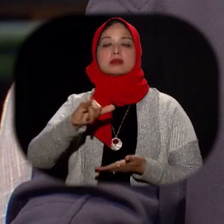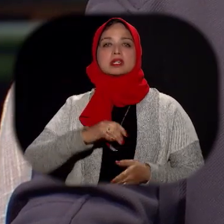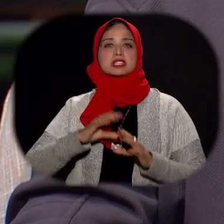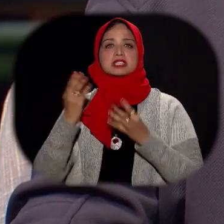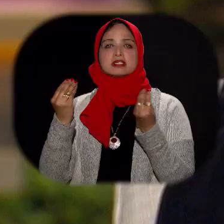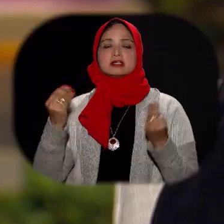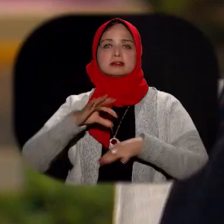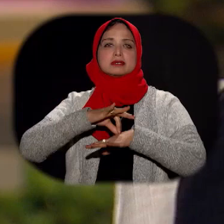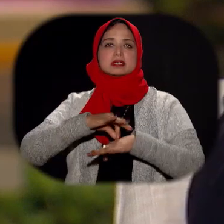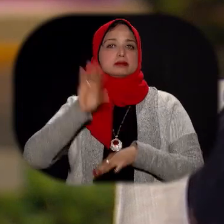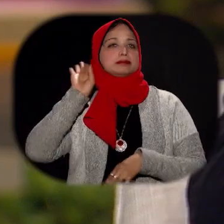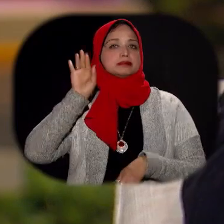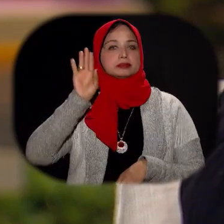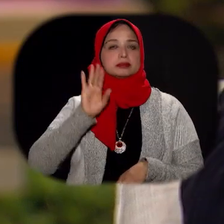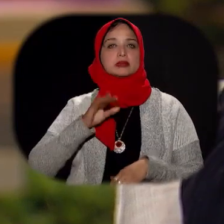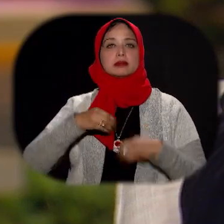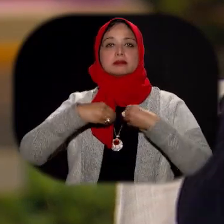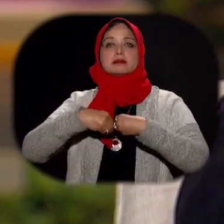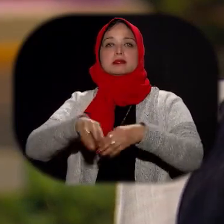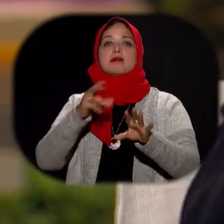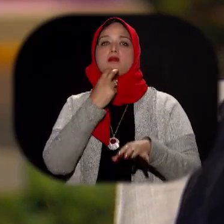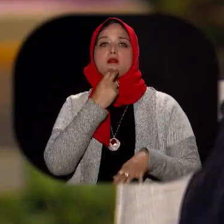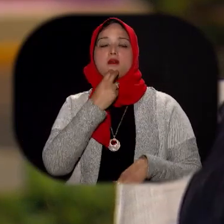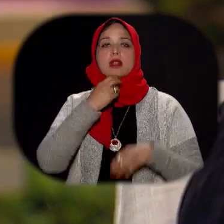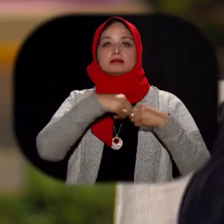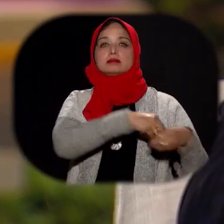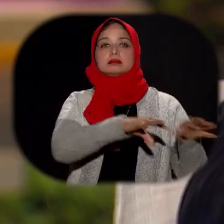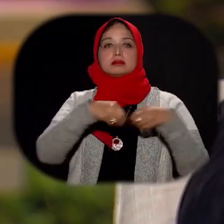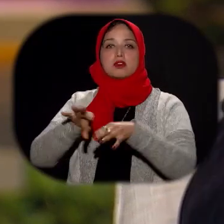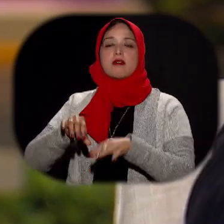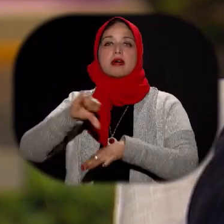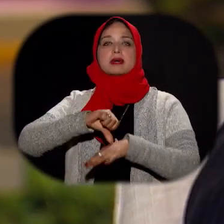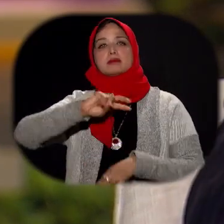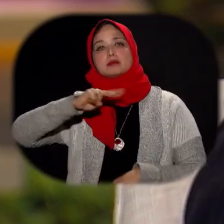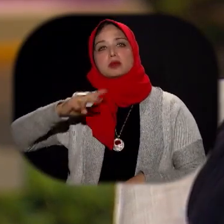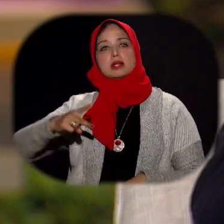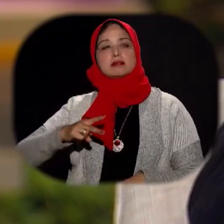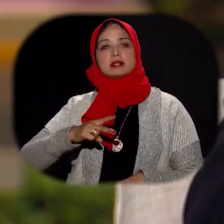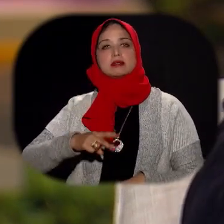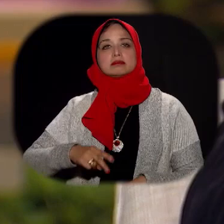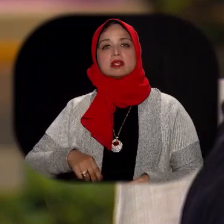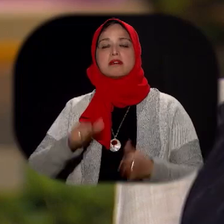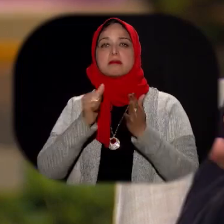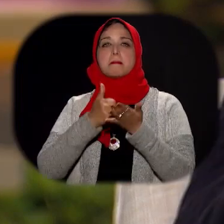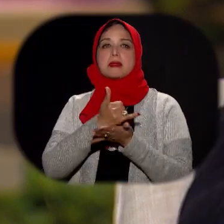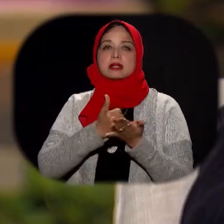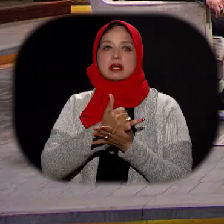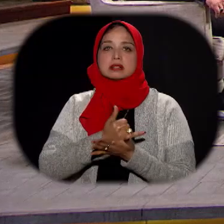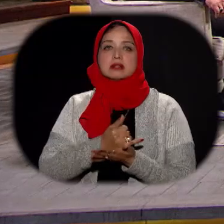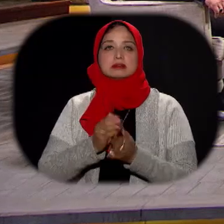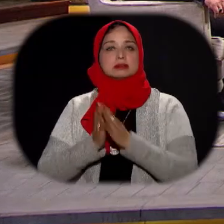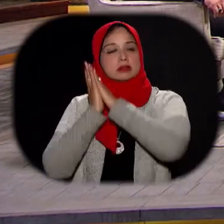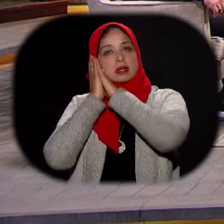بقول ده انها ما بتهتم بالحالات دي بيسيبوا بيسيبوا ولادهم في اي حته او وا اي مكان